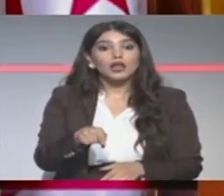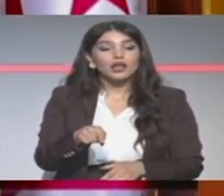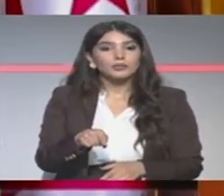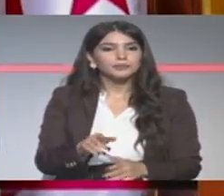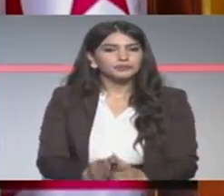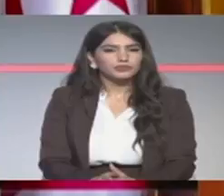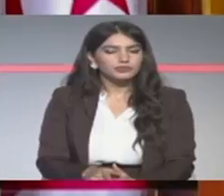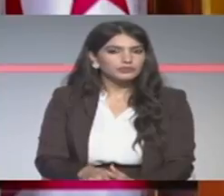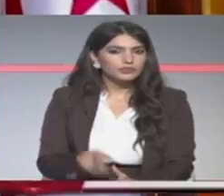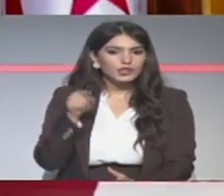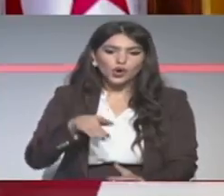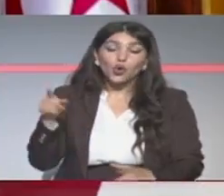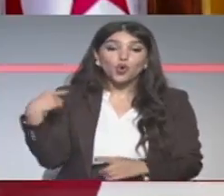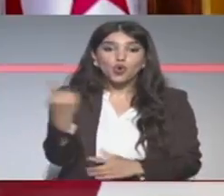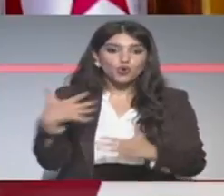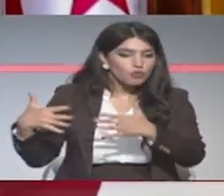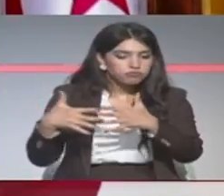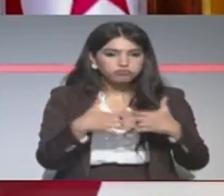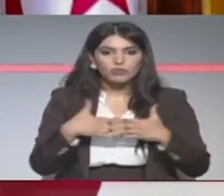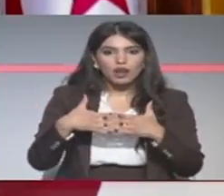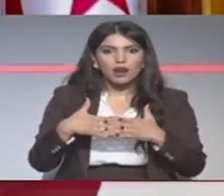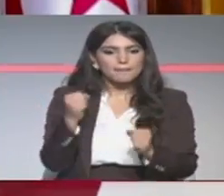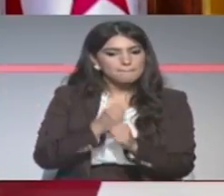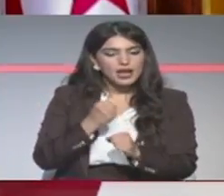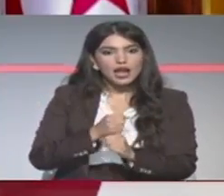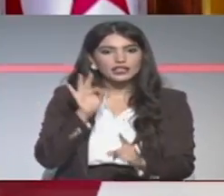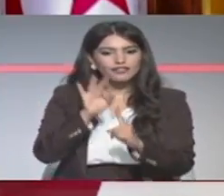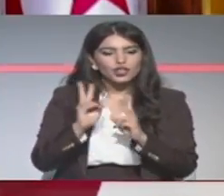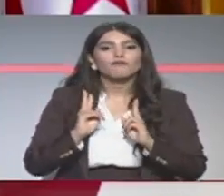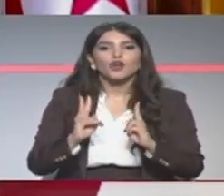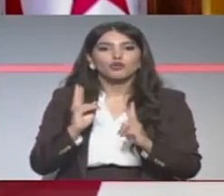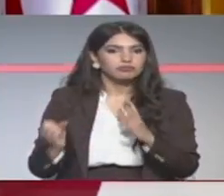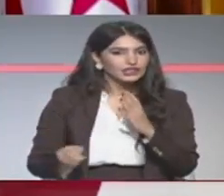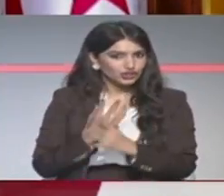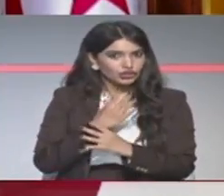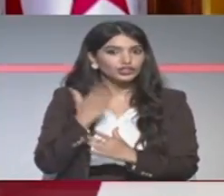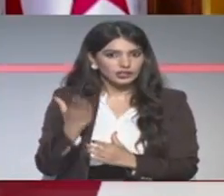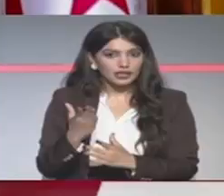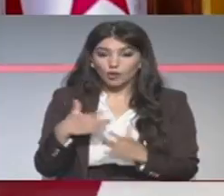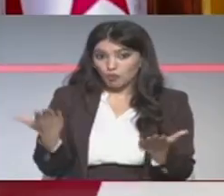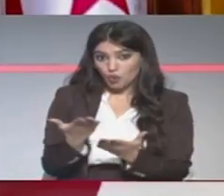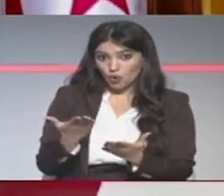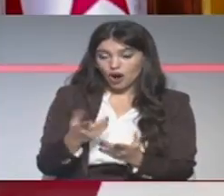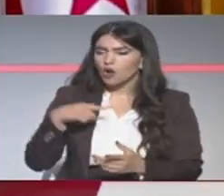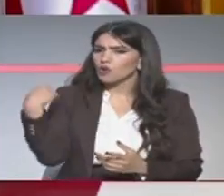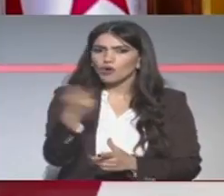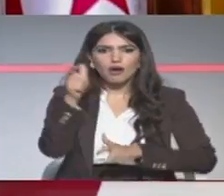تكون متحدة في ظل قيم جديدة، لأن الإنسانية